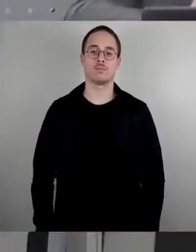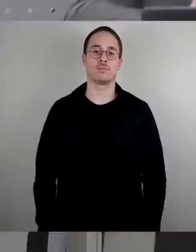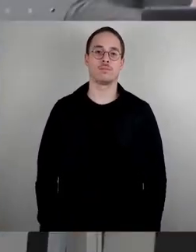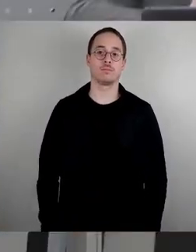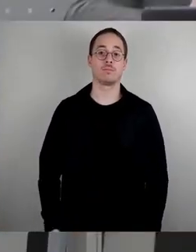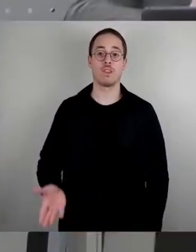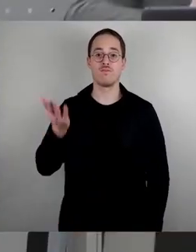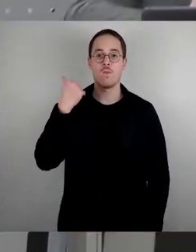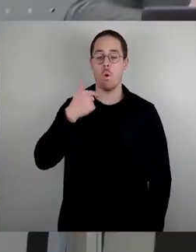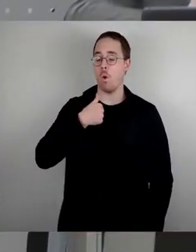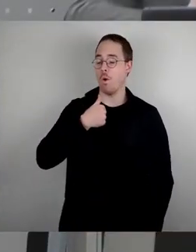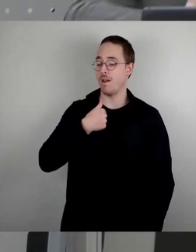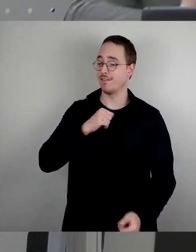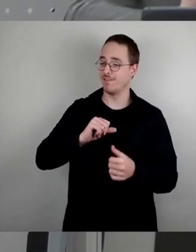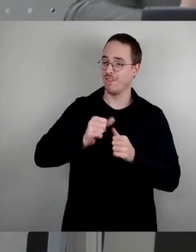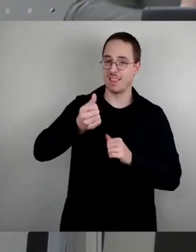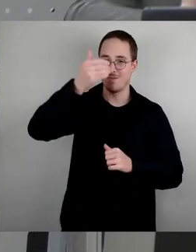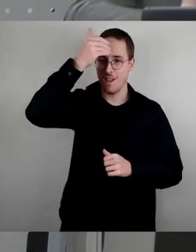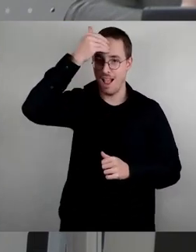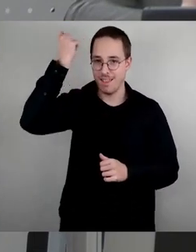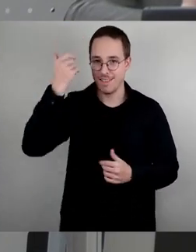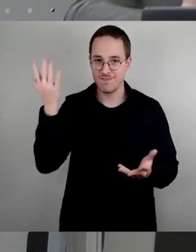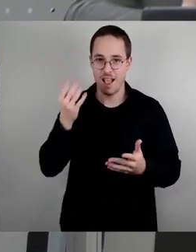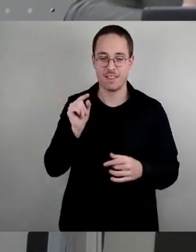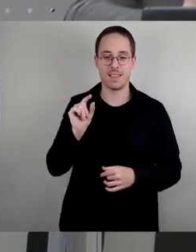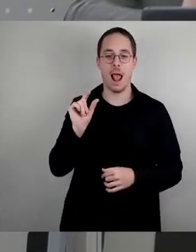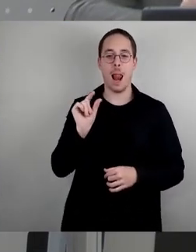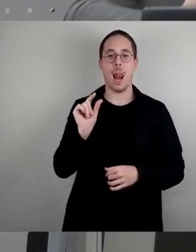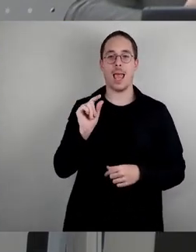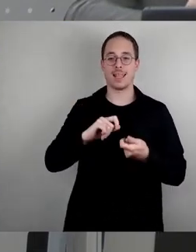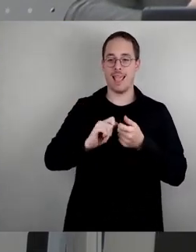Ich hatte ja vorhin glatt vergessen, unseren kleinen Änderungsantrag einzubringen.